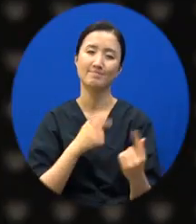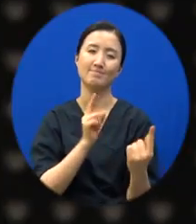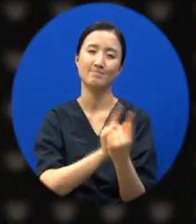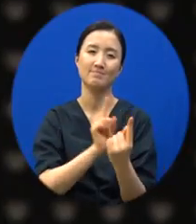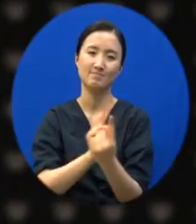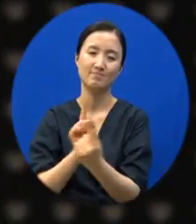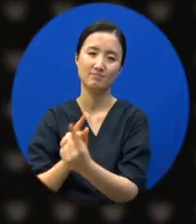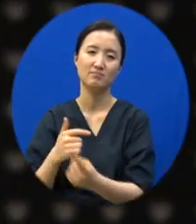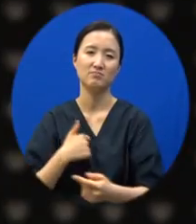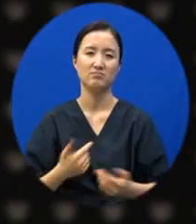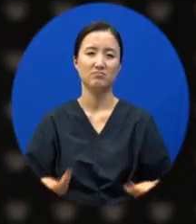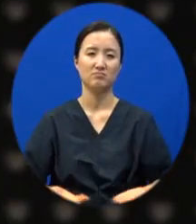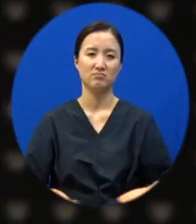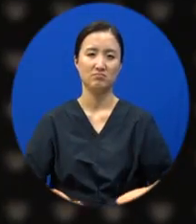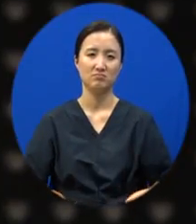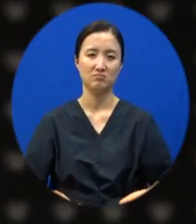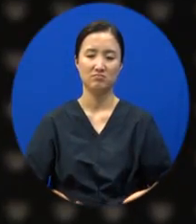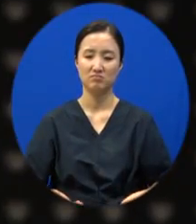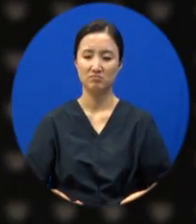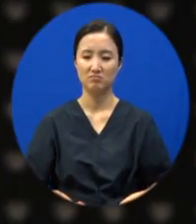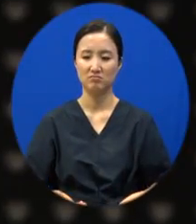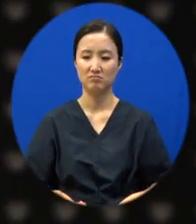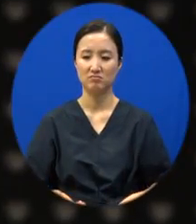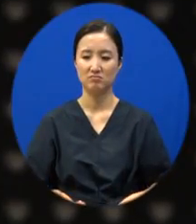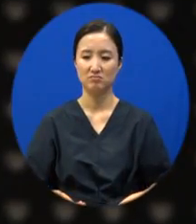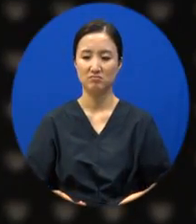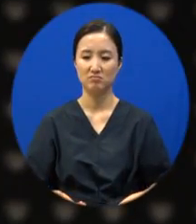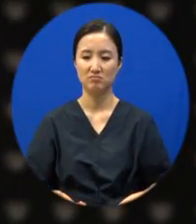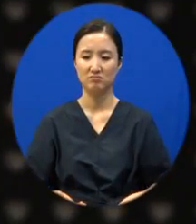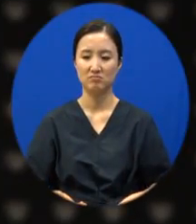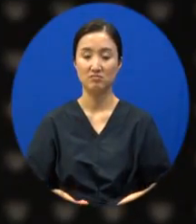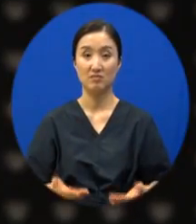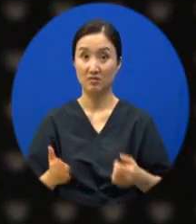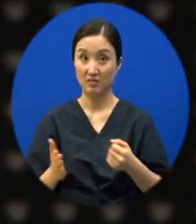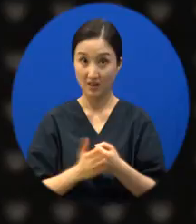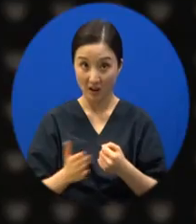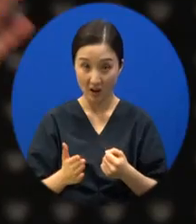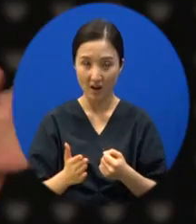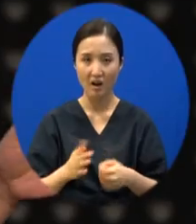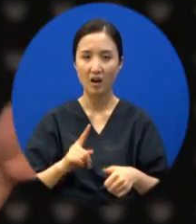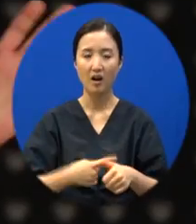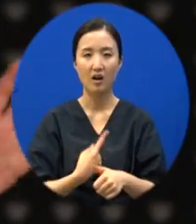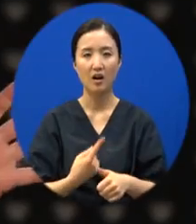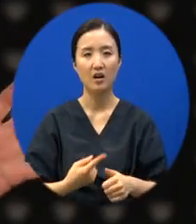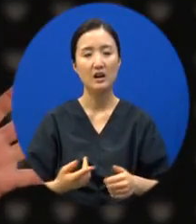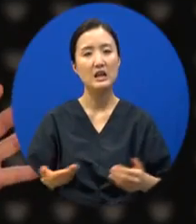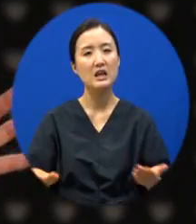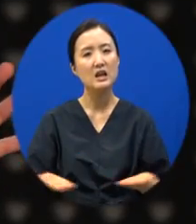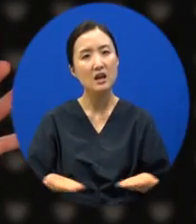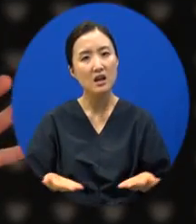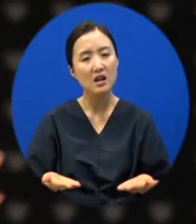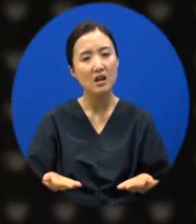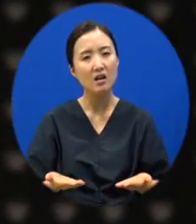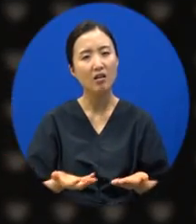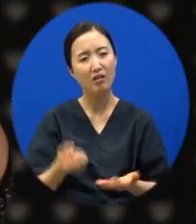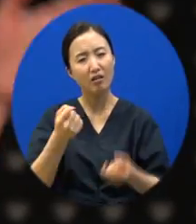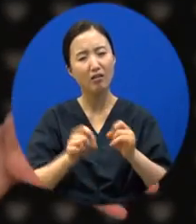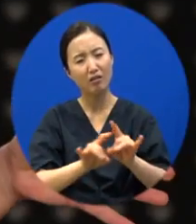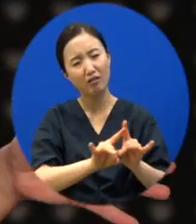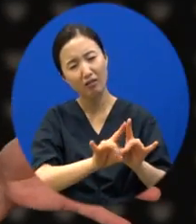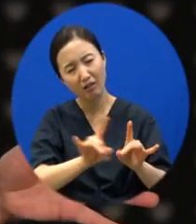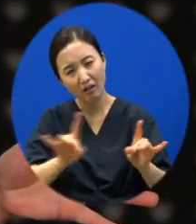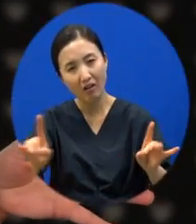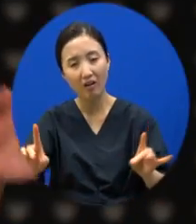분들을 대상으로 컨설팅 일을 하고 있어요. 네. 그러다 보니까 굉장히 다양한 직업군, 정말